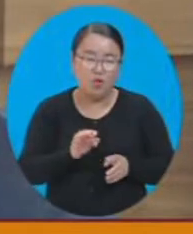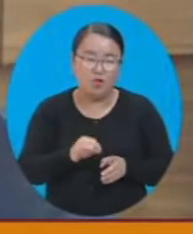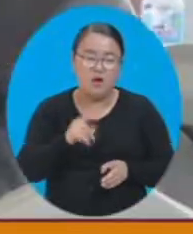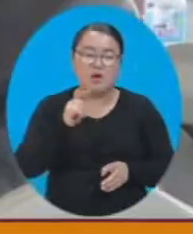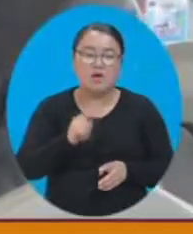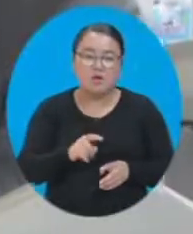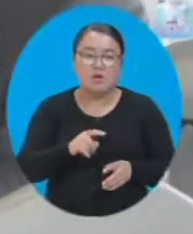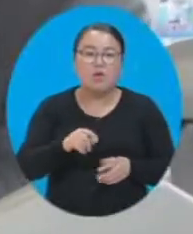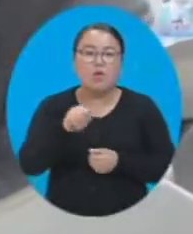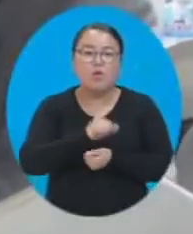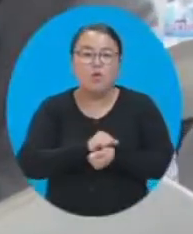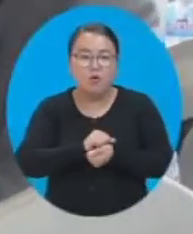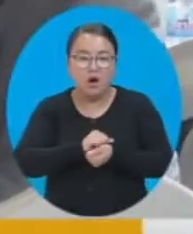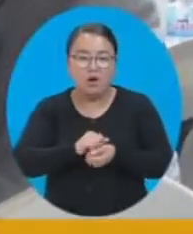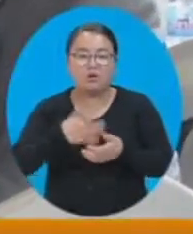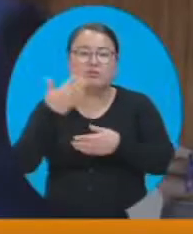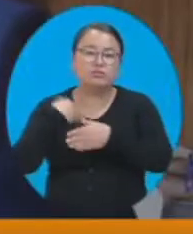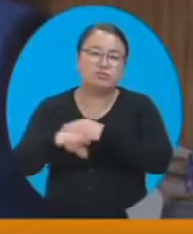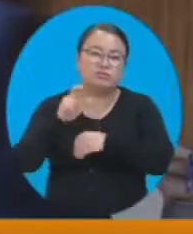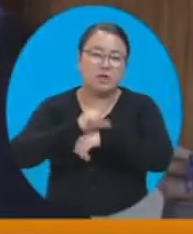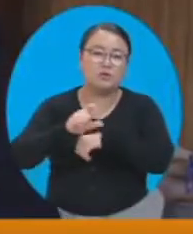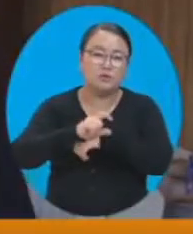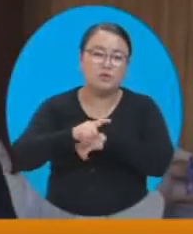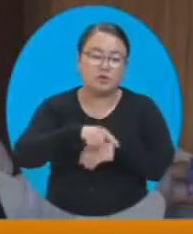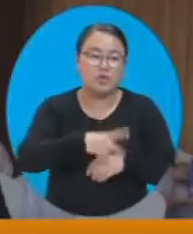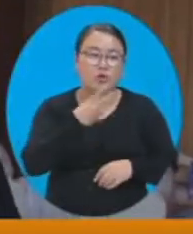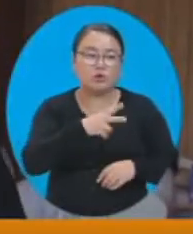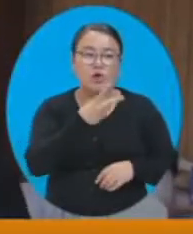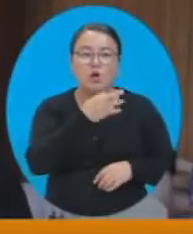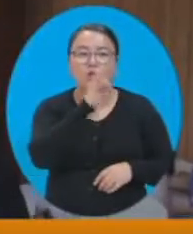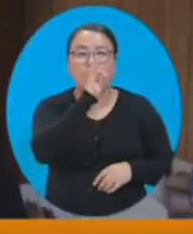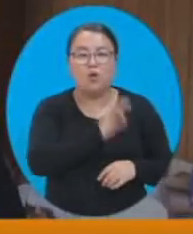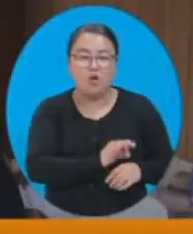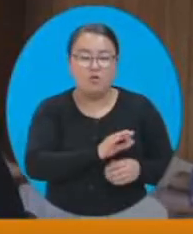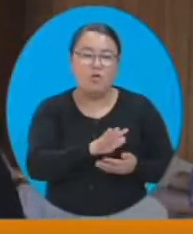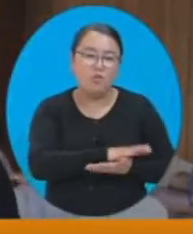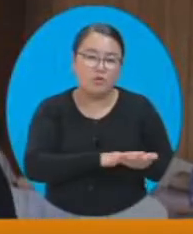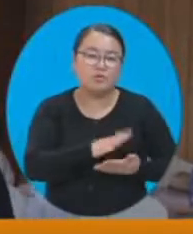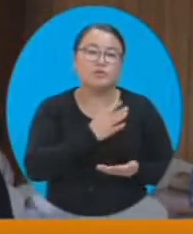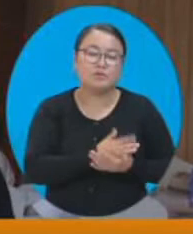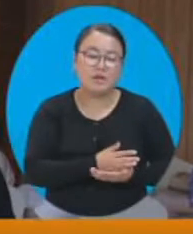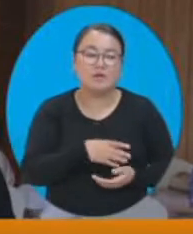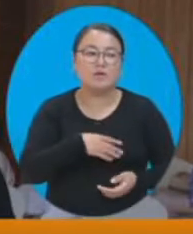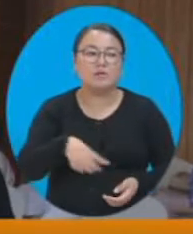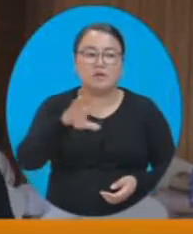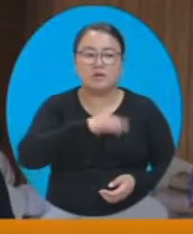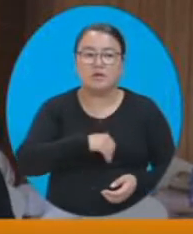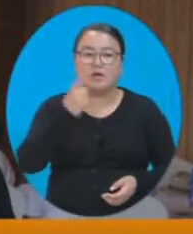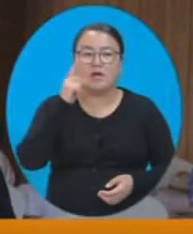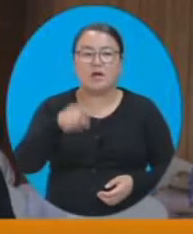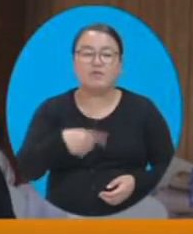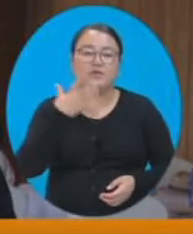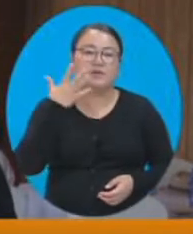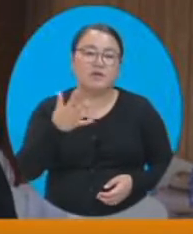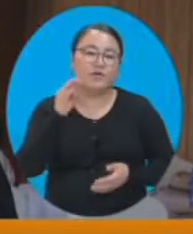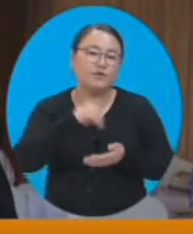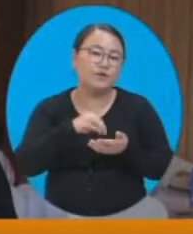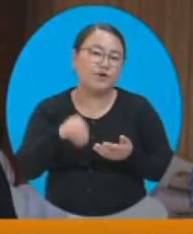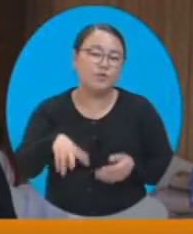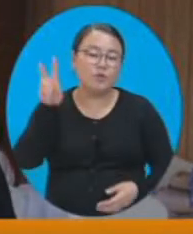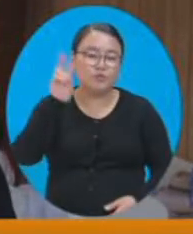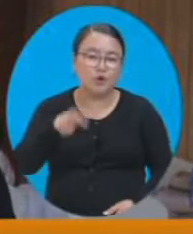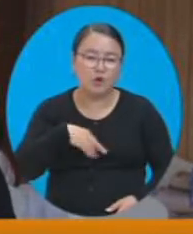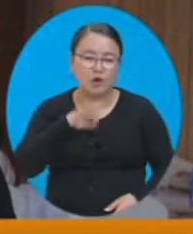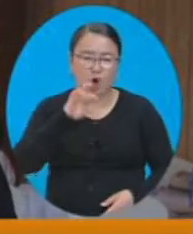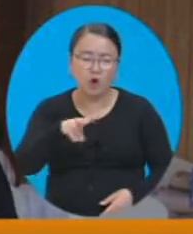20% нь хялгасыг навж боловсруулж экспортлдог байна. Бидний хувьд бол 1.5 одоо тэрбум